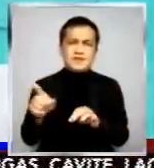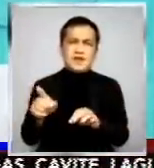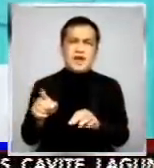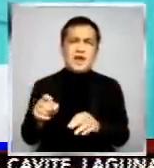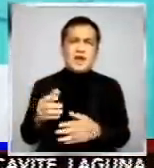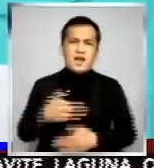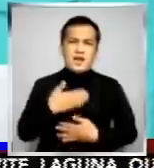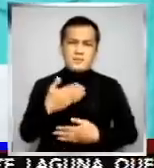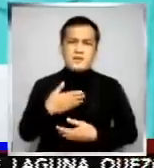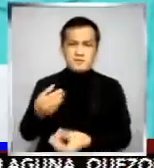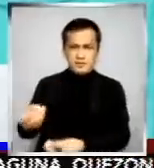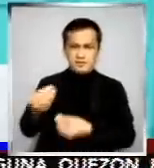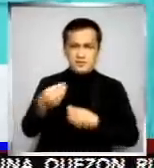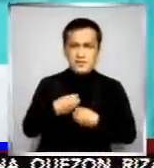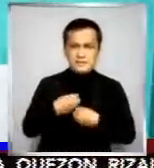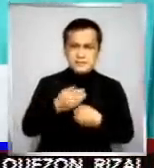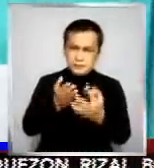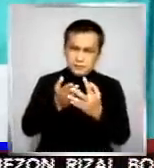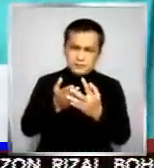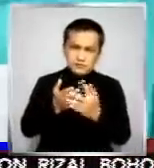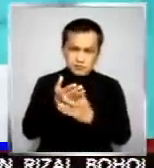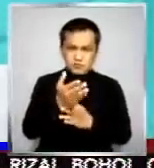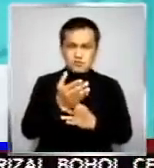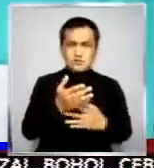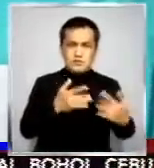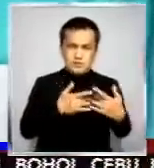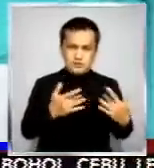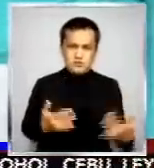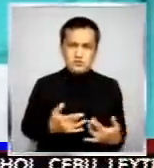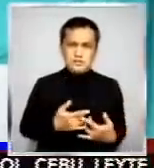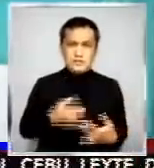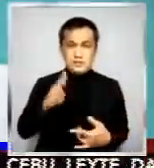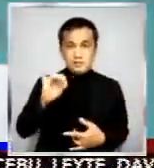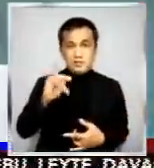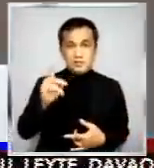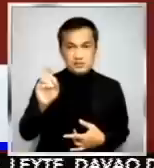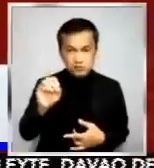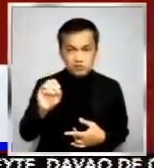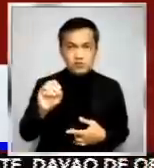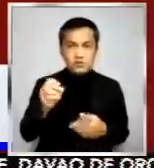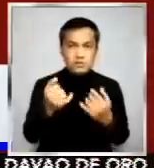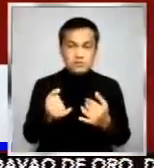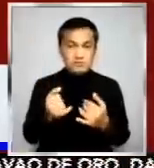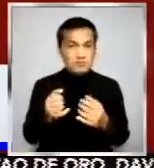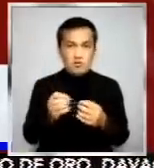pusong musika ni Benedicto, lalo ngayong pandemya.